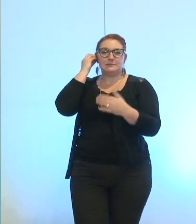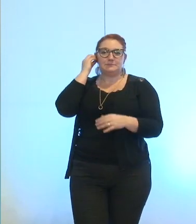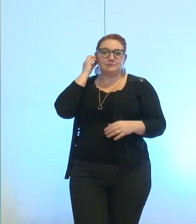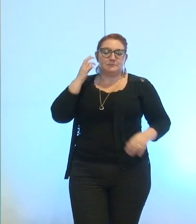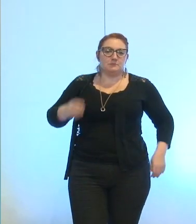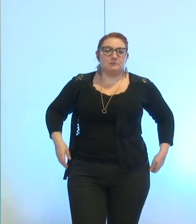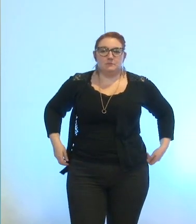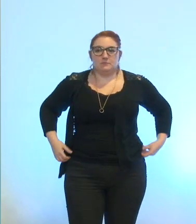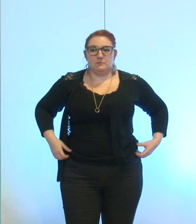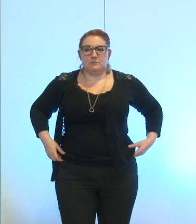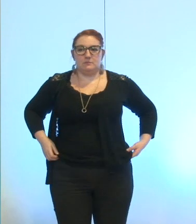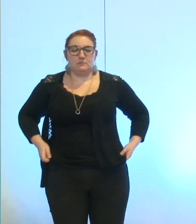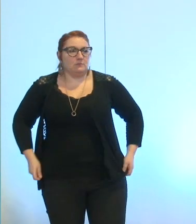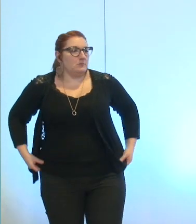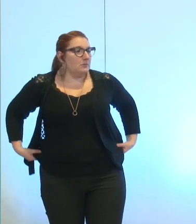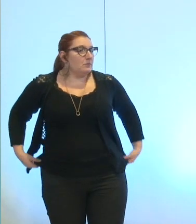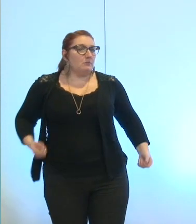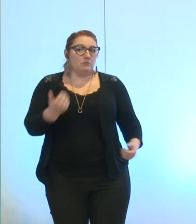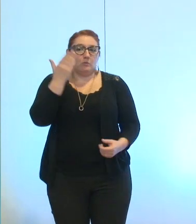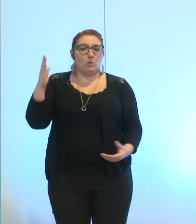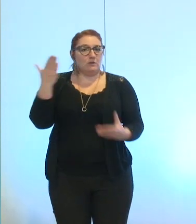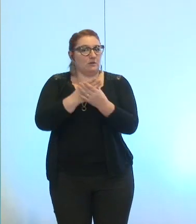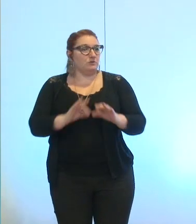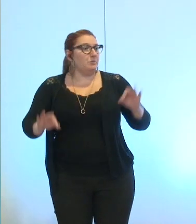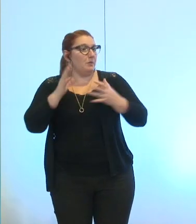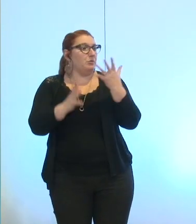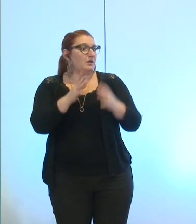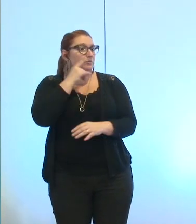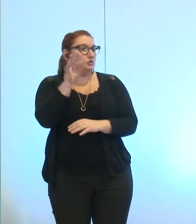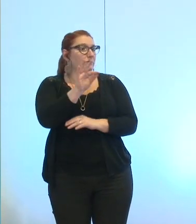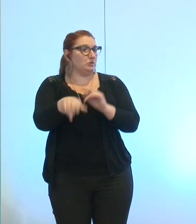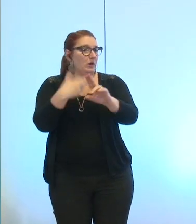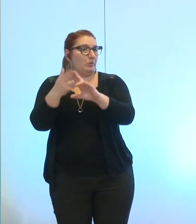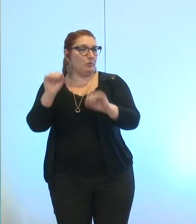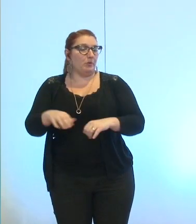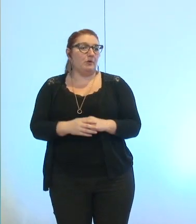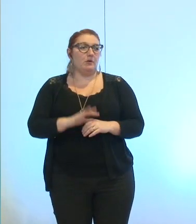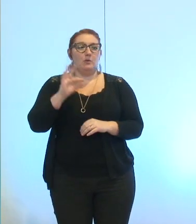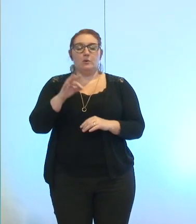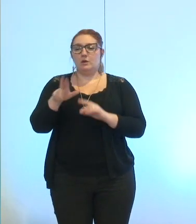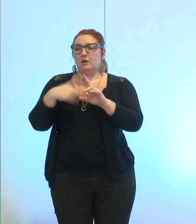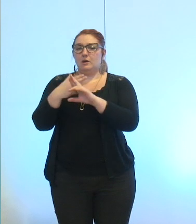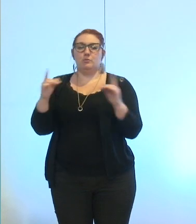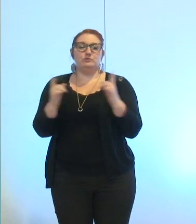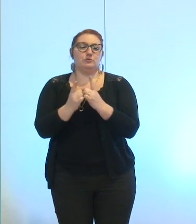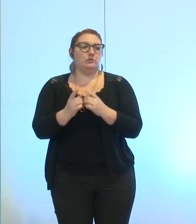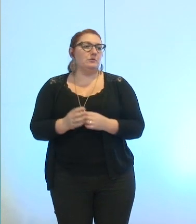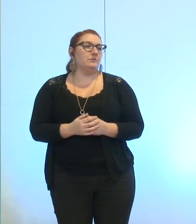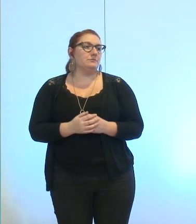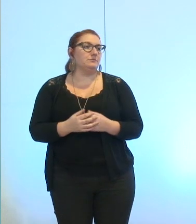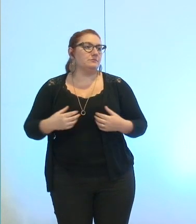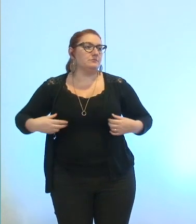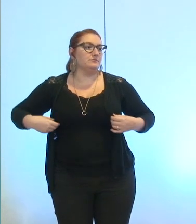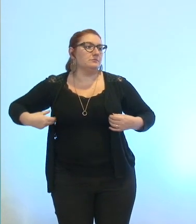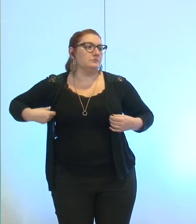merci il y a pas d'autres intervention peut-être une petite réponse de Monsieur fristau réponse courte nous maîtrisons donc